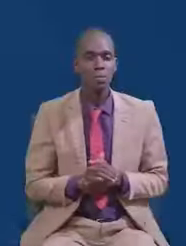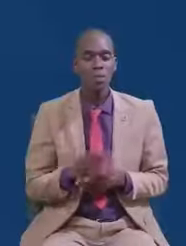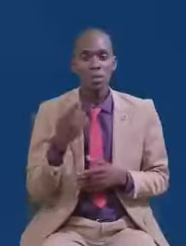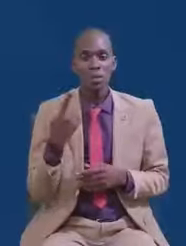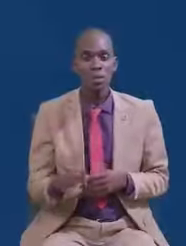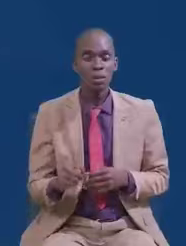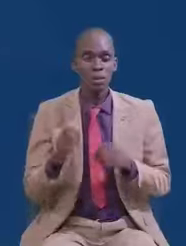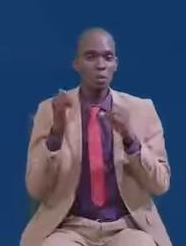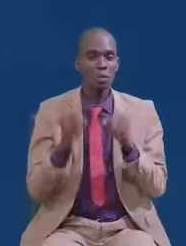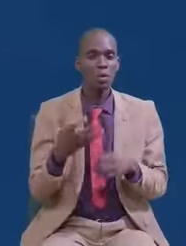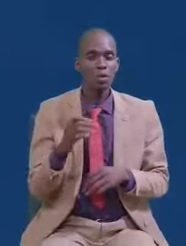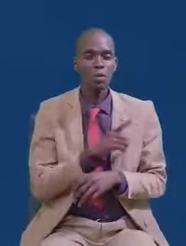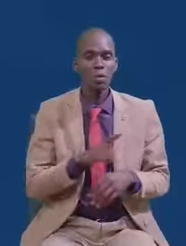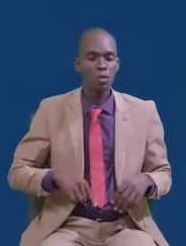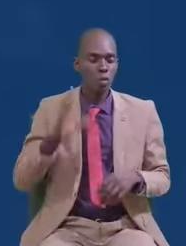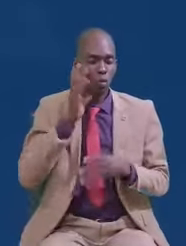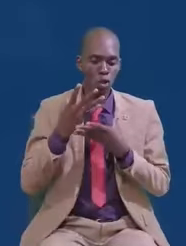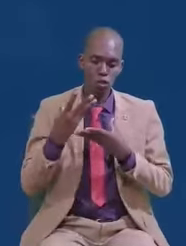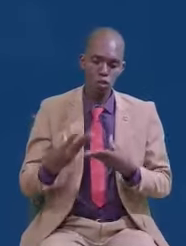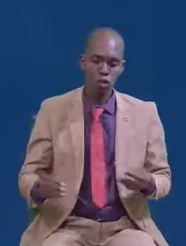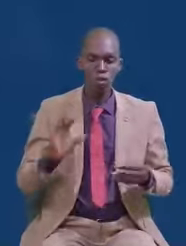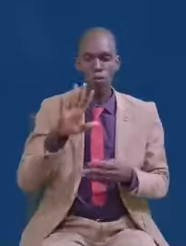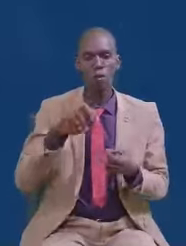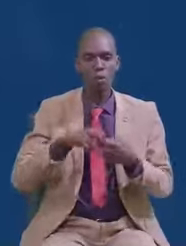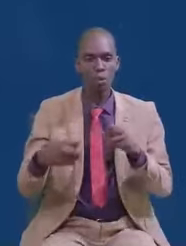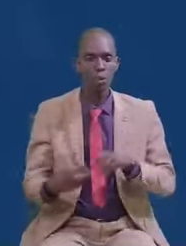Le bras du Seigneur va résoudre vos problèmes.